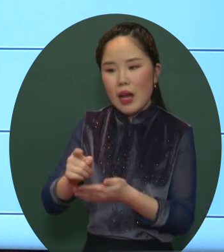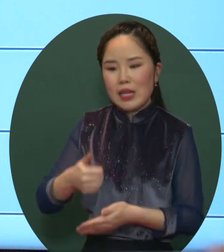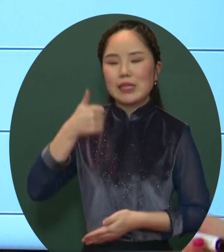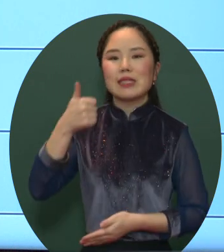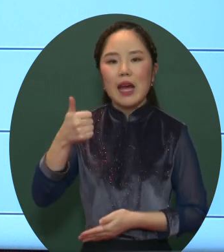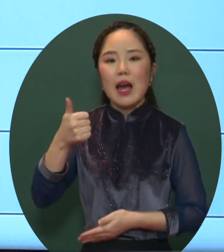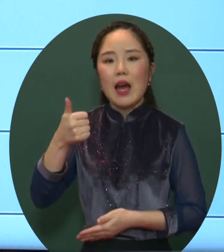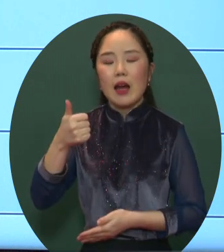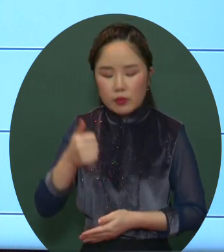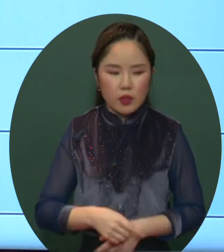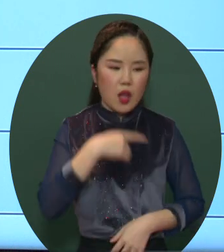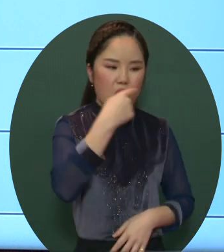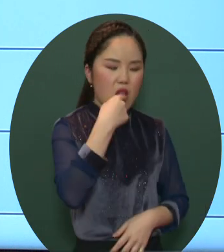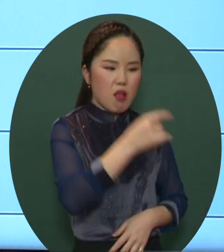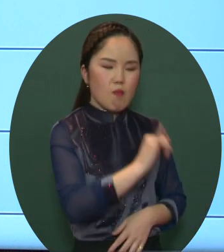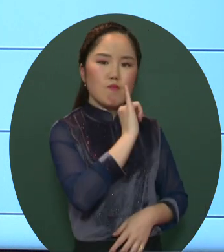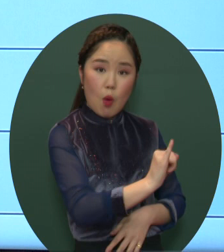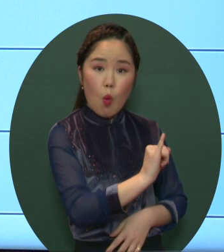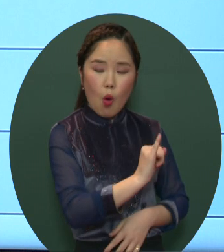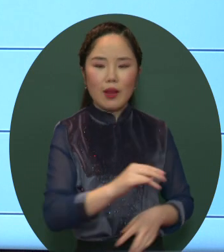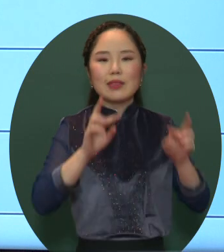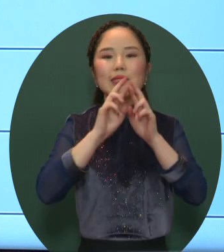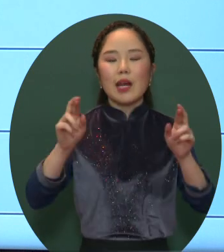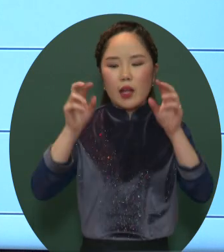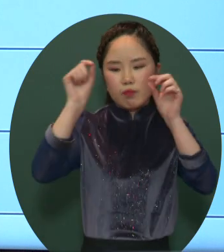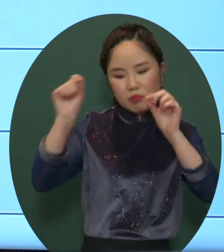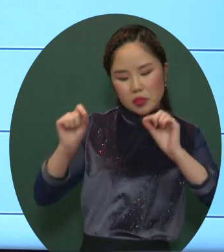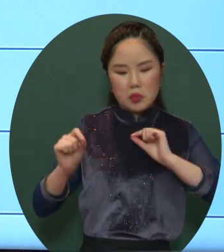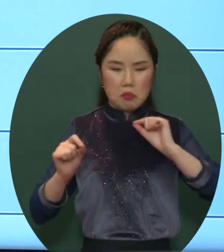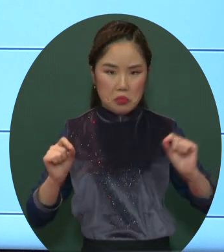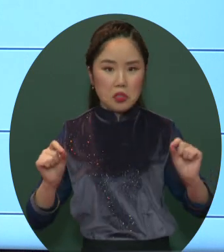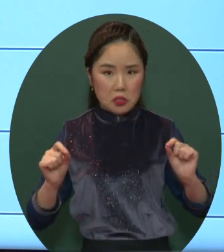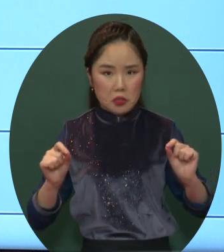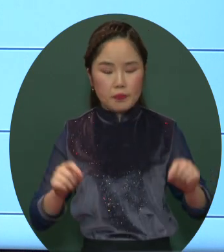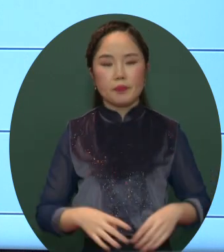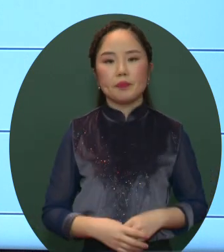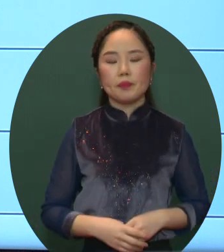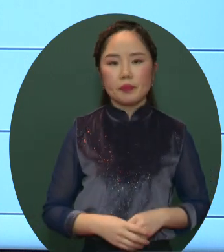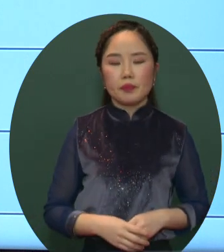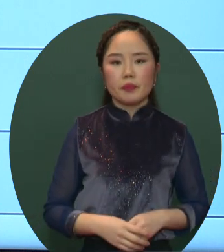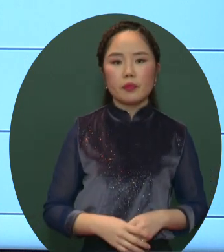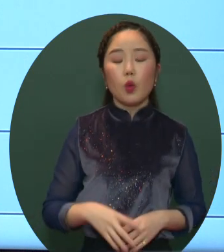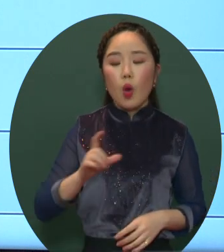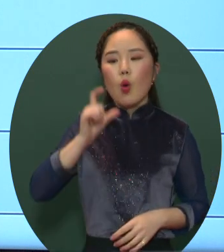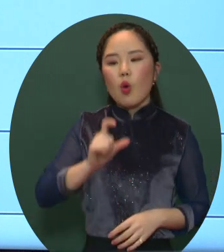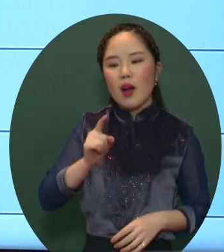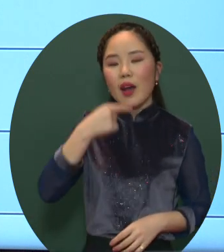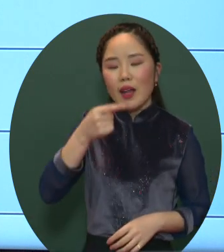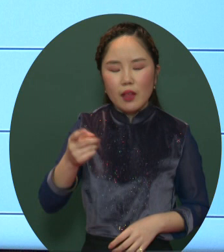үйл, хилээр үйлдэж байгаа муу үйлийг ялгацгаая. Тэхийн тулд хүнийг